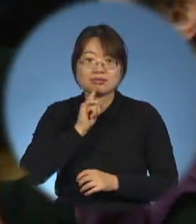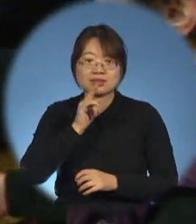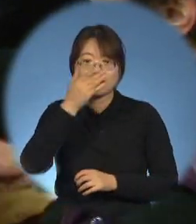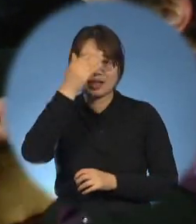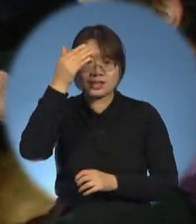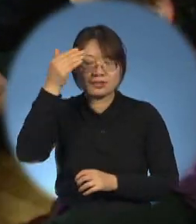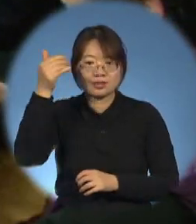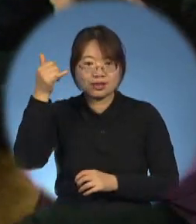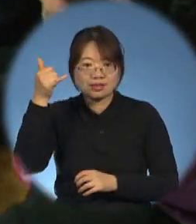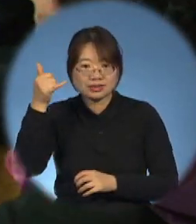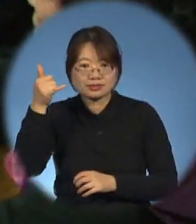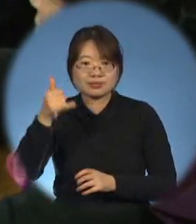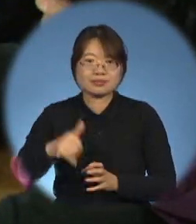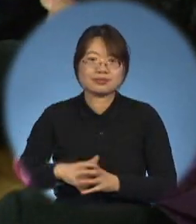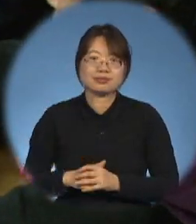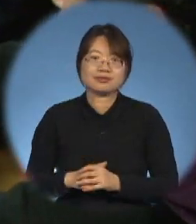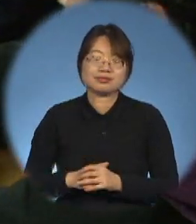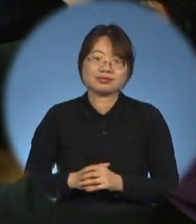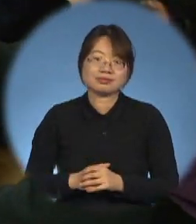머니와 알아봤지만